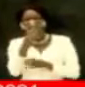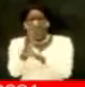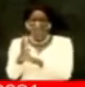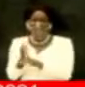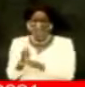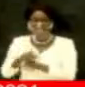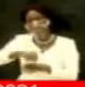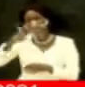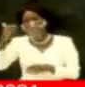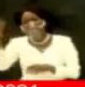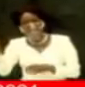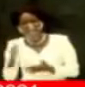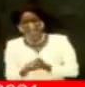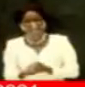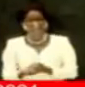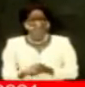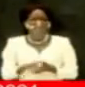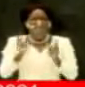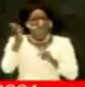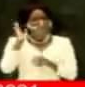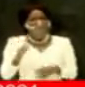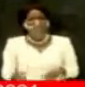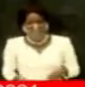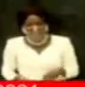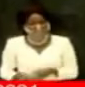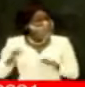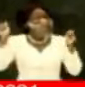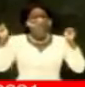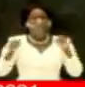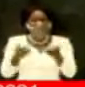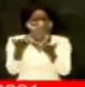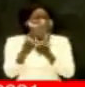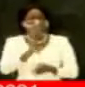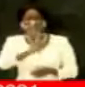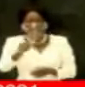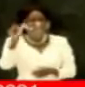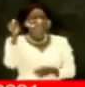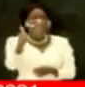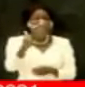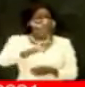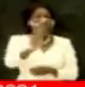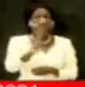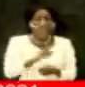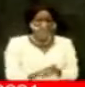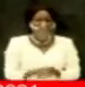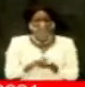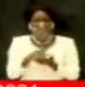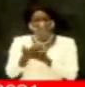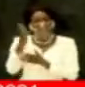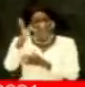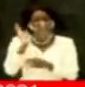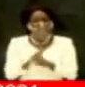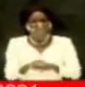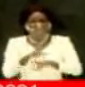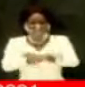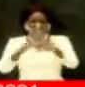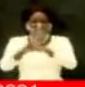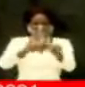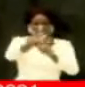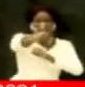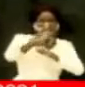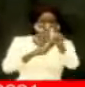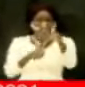kunjako mwina kugwetsana ulesi kuti musakalandire kuti ena iyayi ziwala zanu zitalika kopa iyayi